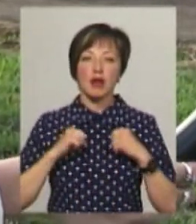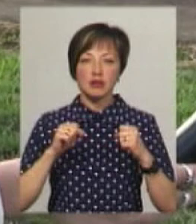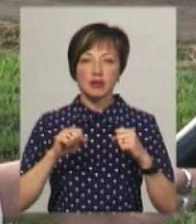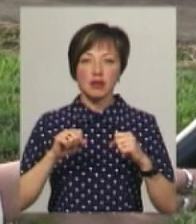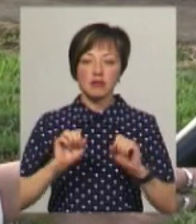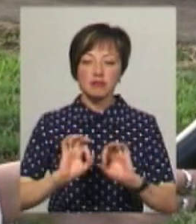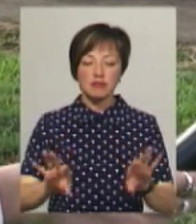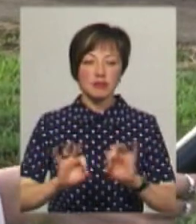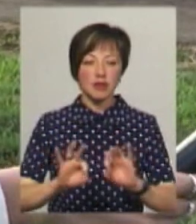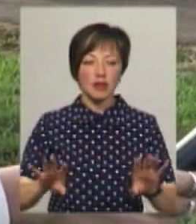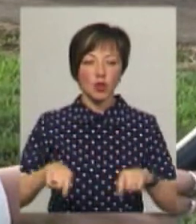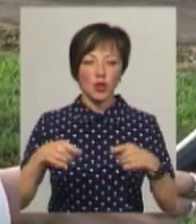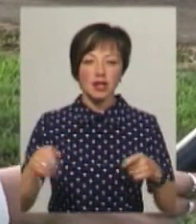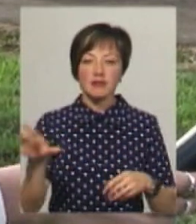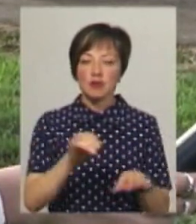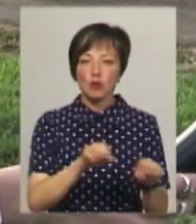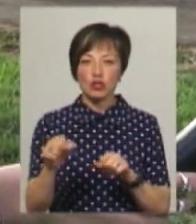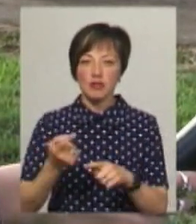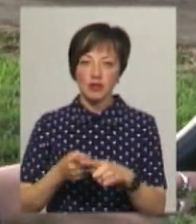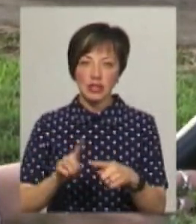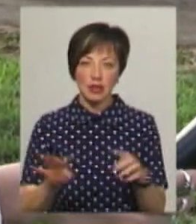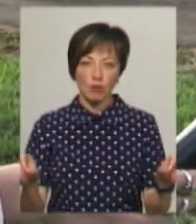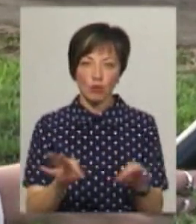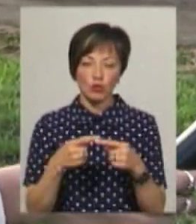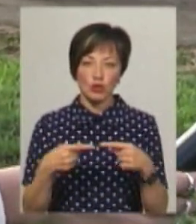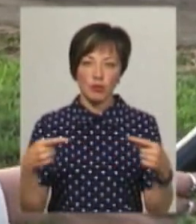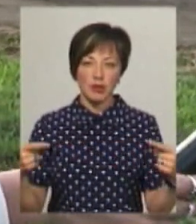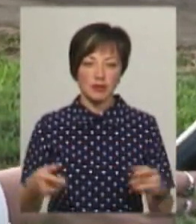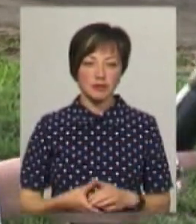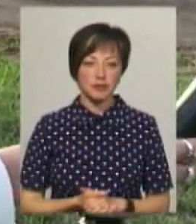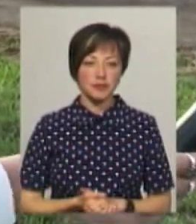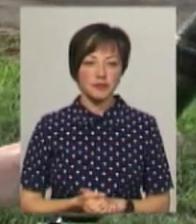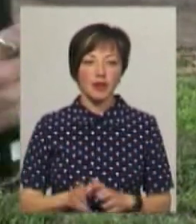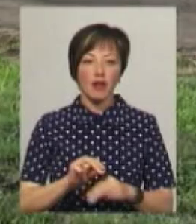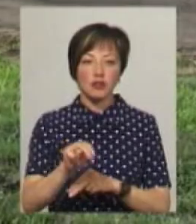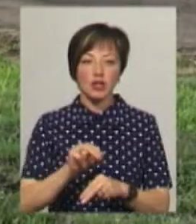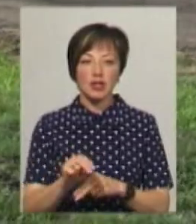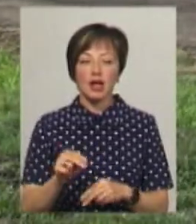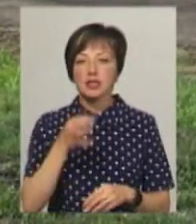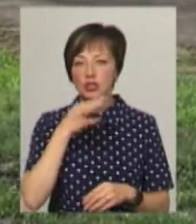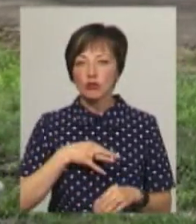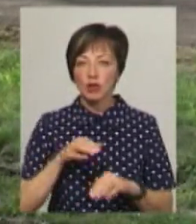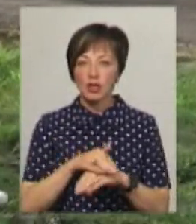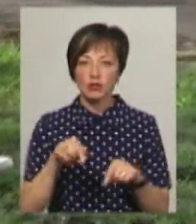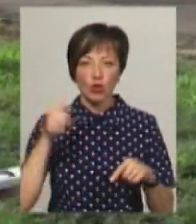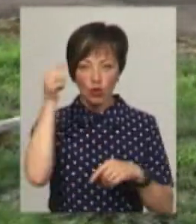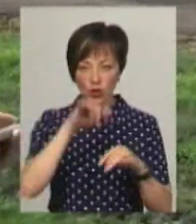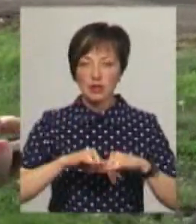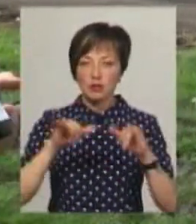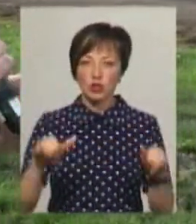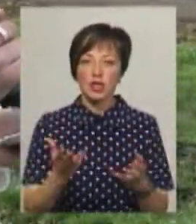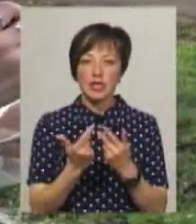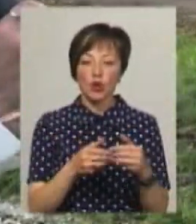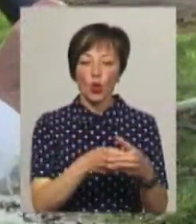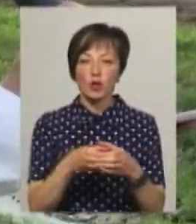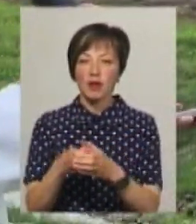донести всі можливості цих інструментів і гру на них навчати. А скажіть, будь ласка, цього року збільшилась кількість гуртів.